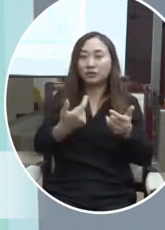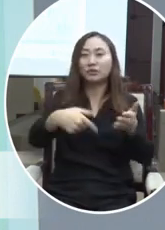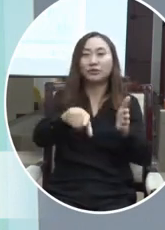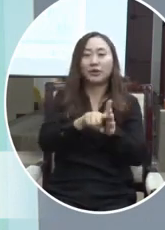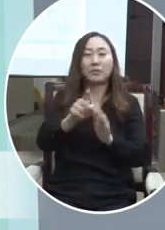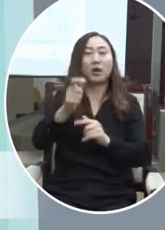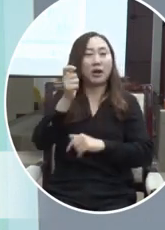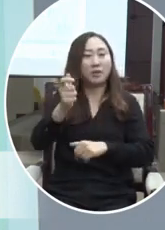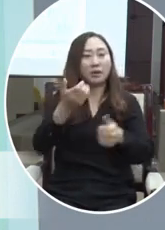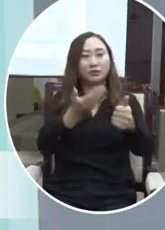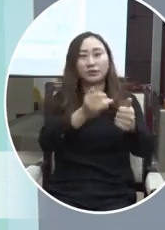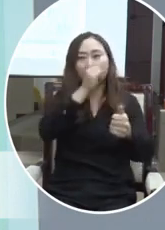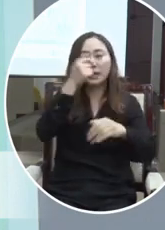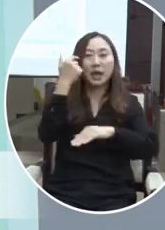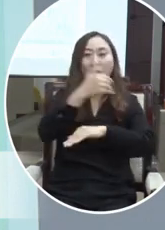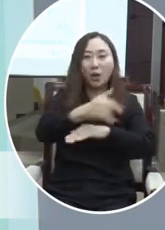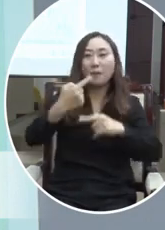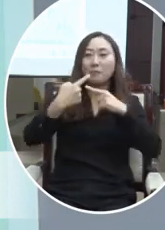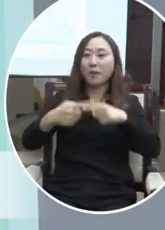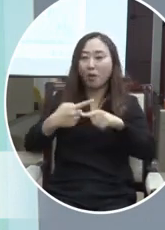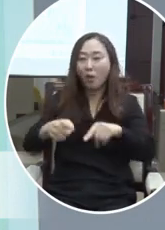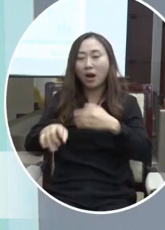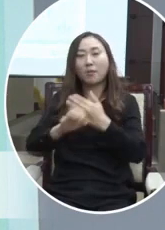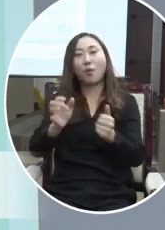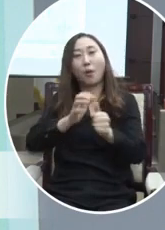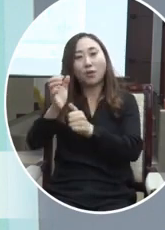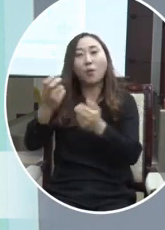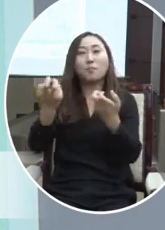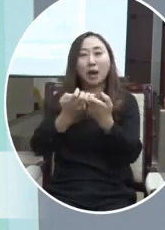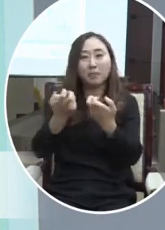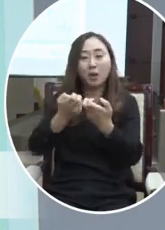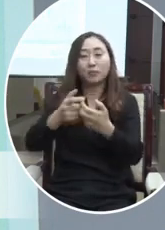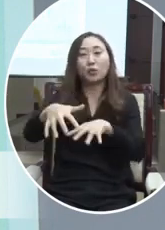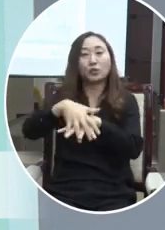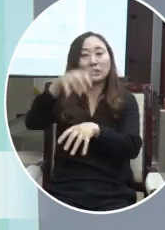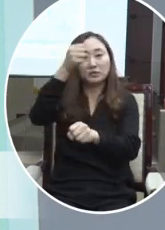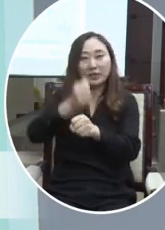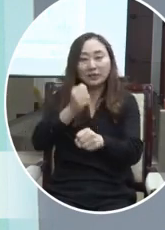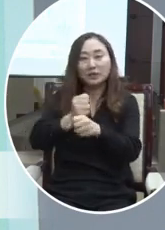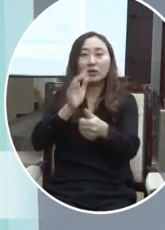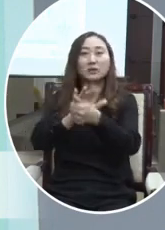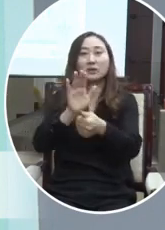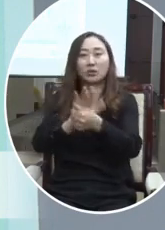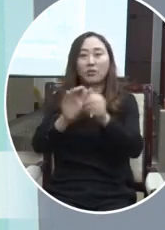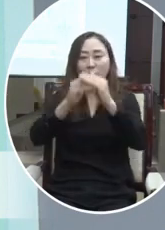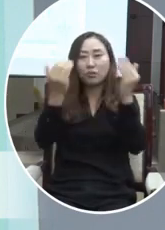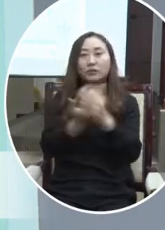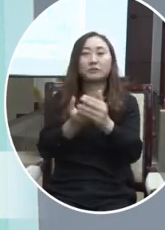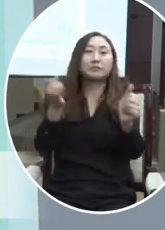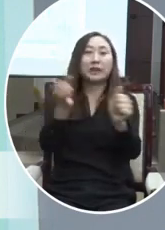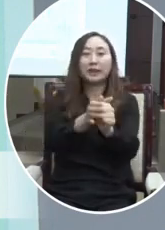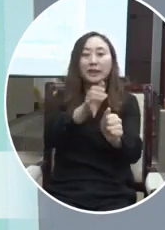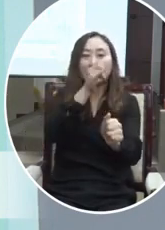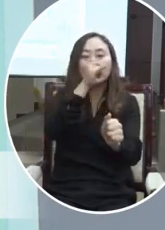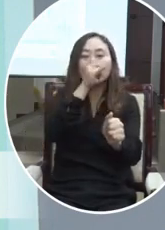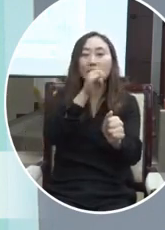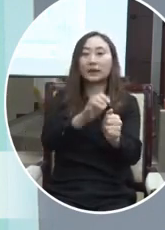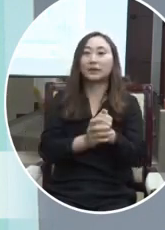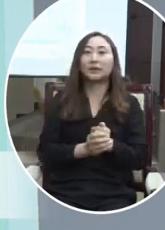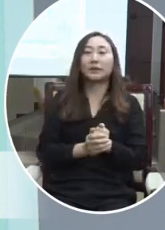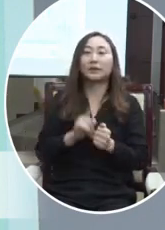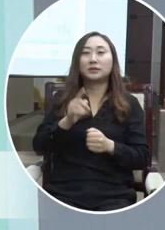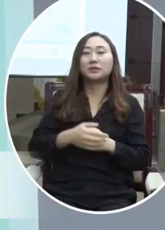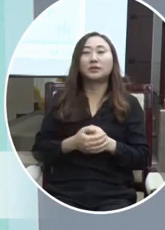이행 기반 강화, 탄소중립 계획 평가 완료 체계 구축 및 실천 활동을 지원하는 전담 기구로